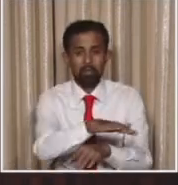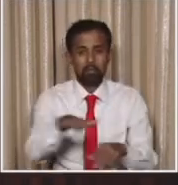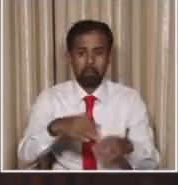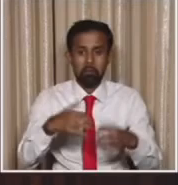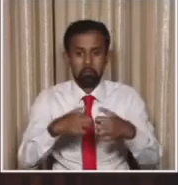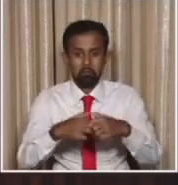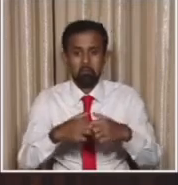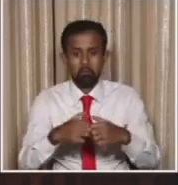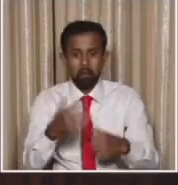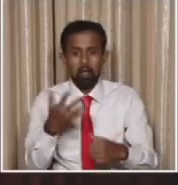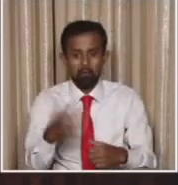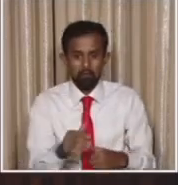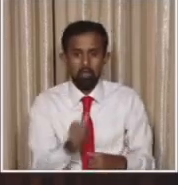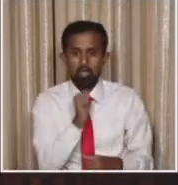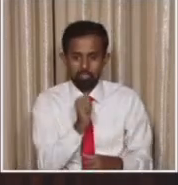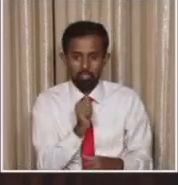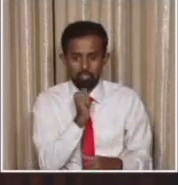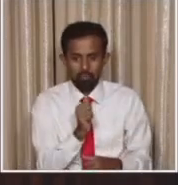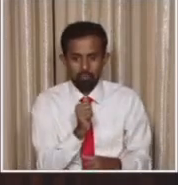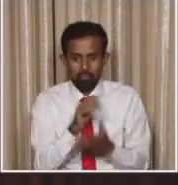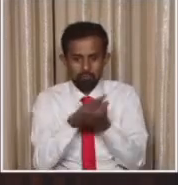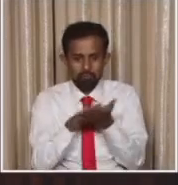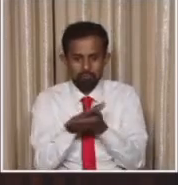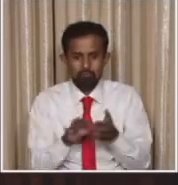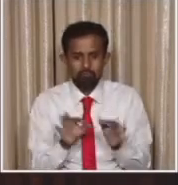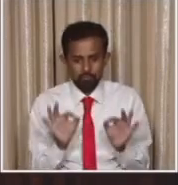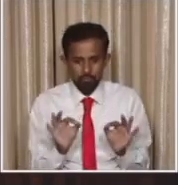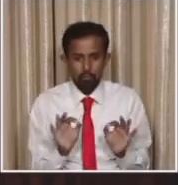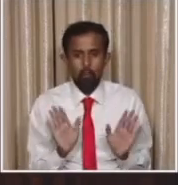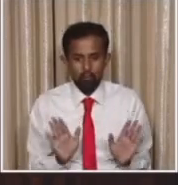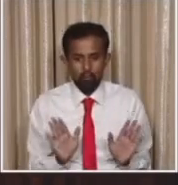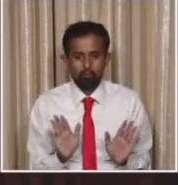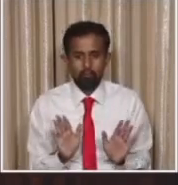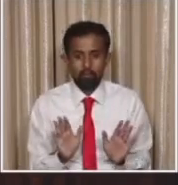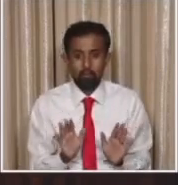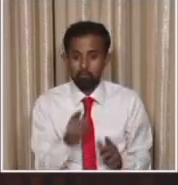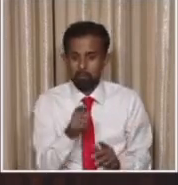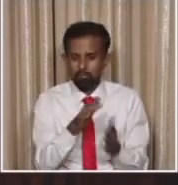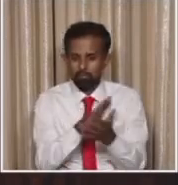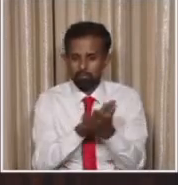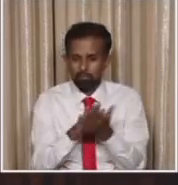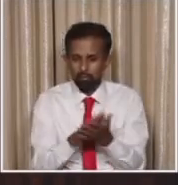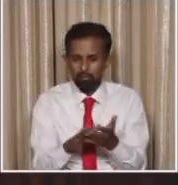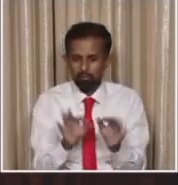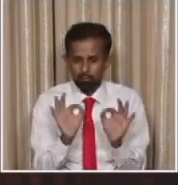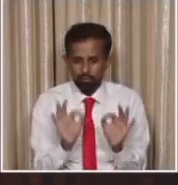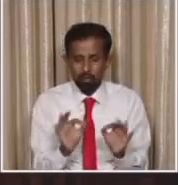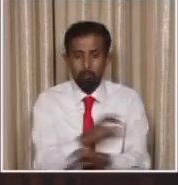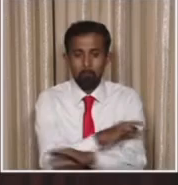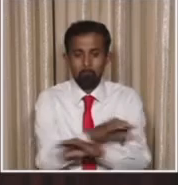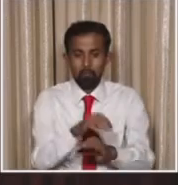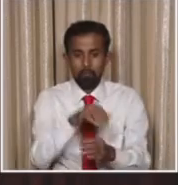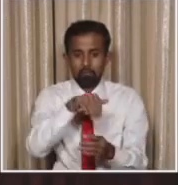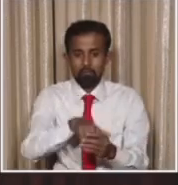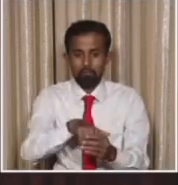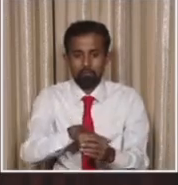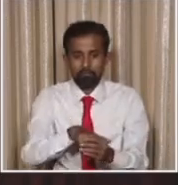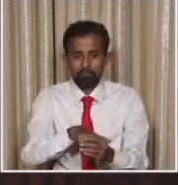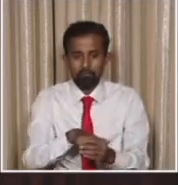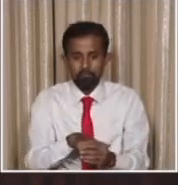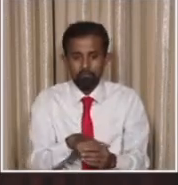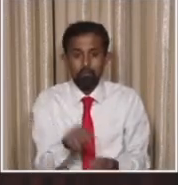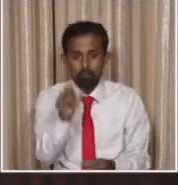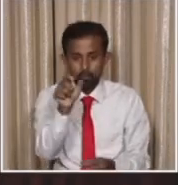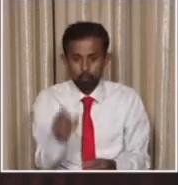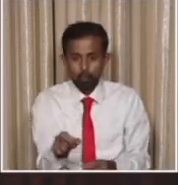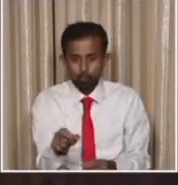ප්‍රශ්නයක් ඇති වුණා කියන එක ඇත්ත. මේක නිවැරදි කරන්නත් අවශ්‍යයි. හැබැයි මේක නිවැරදි කරන ක්‍රමය ඇතුලේ මේ ඔබතුමිය